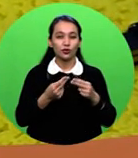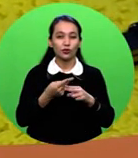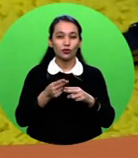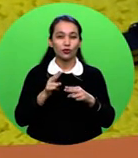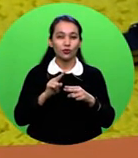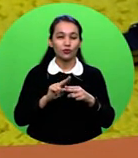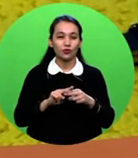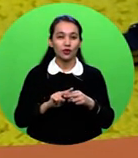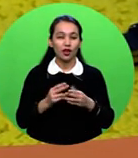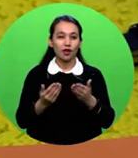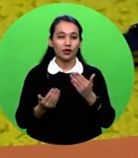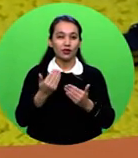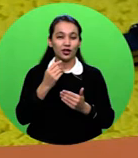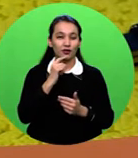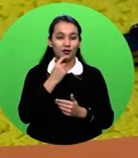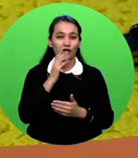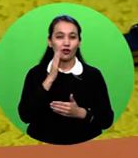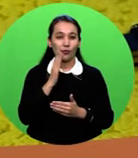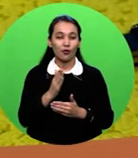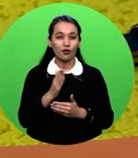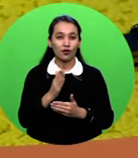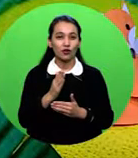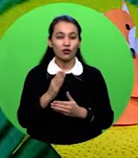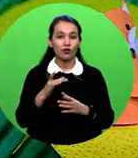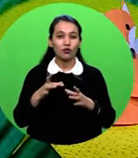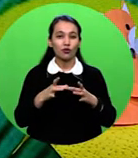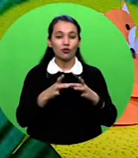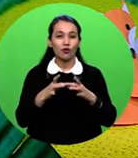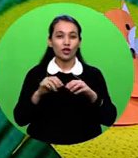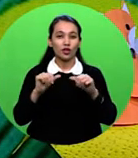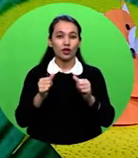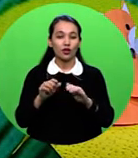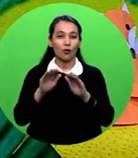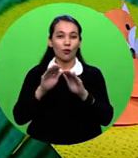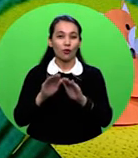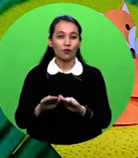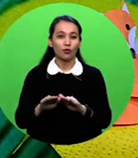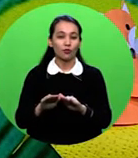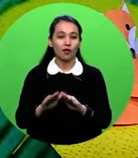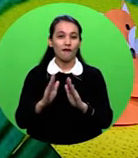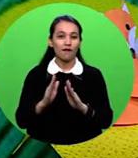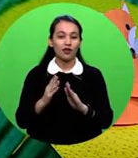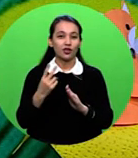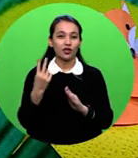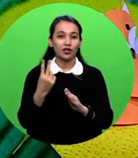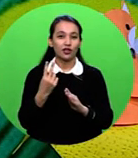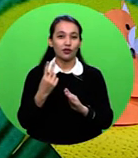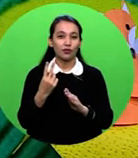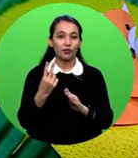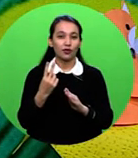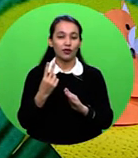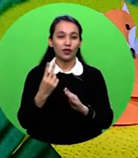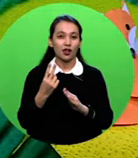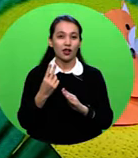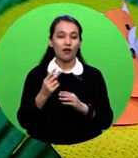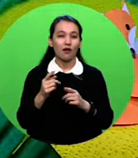chiqarishda aziz bolajonlar, agar siz qiynalsangiz, doira shaklini qo'yasizda faqat ikki yon